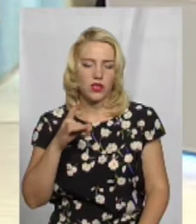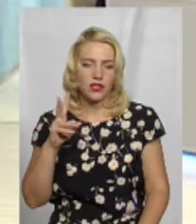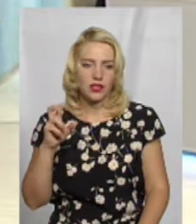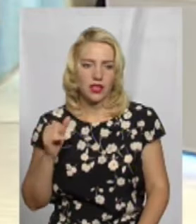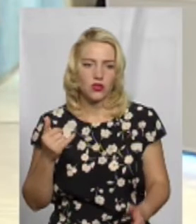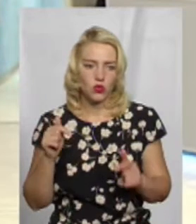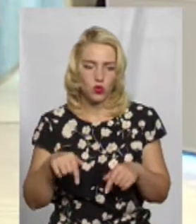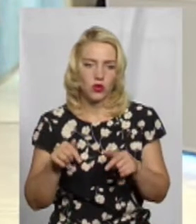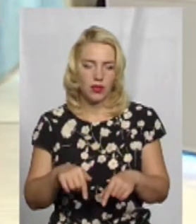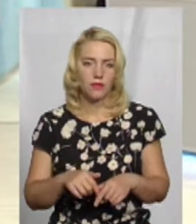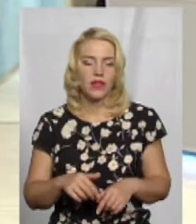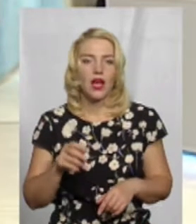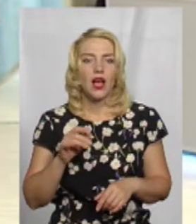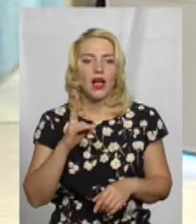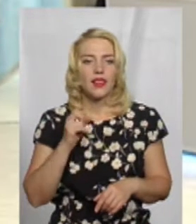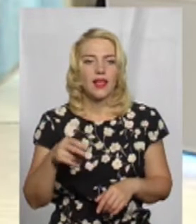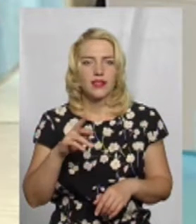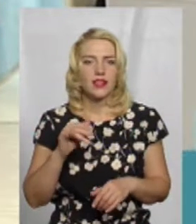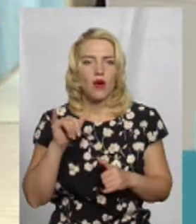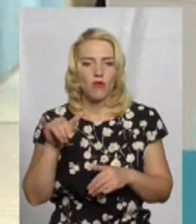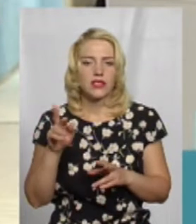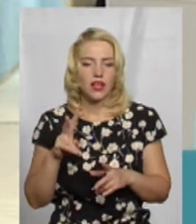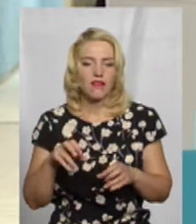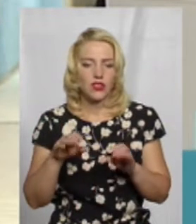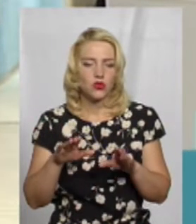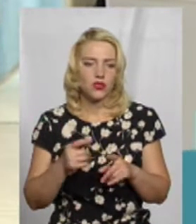Пані Надія, а як у вас вирішуються ці питання?